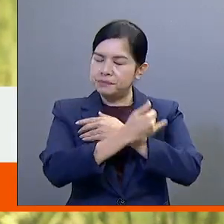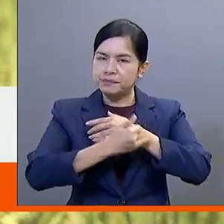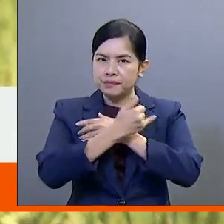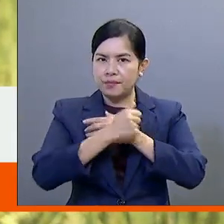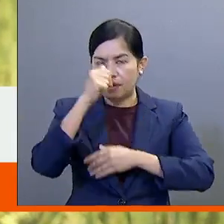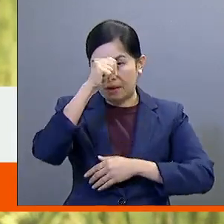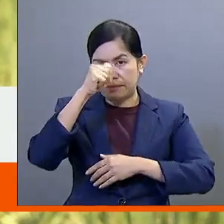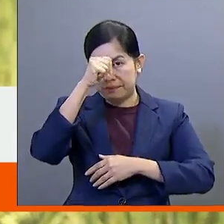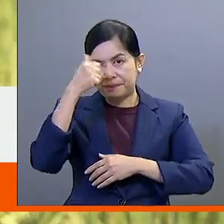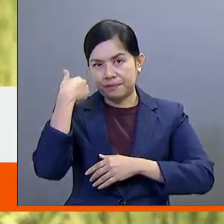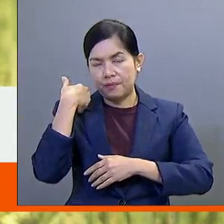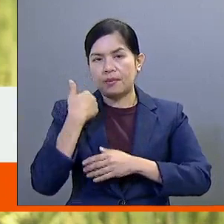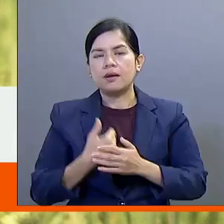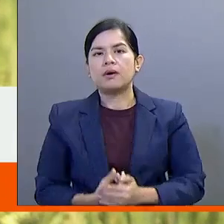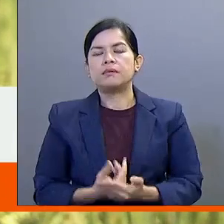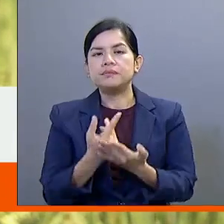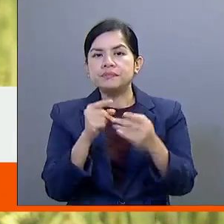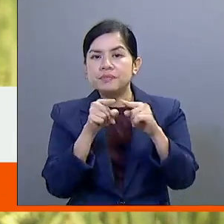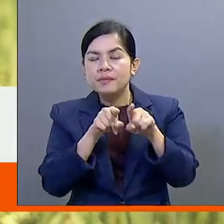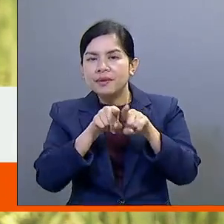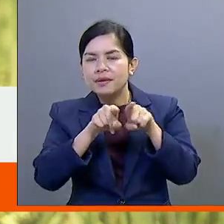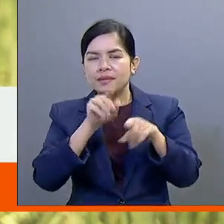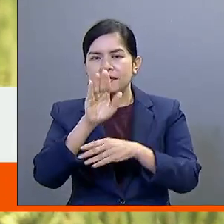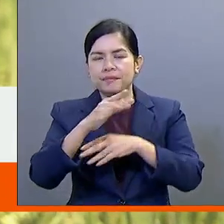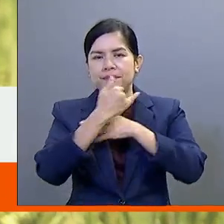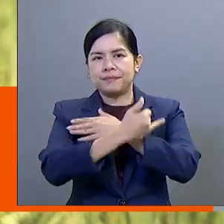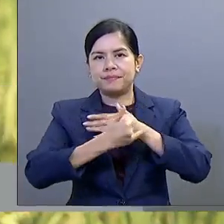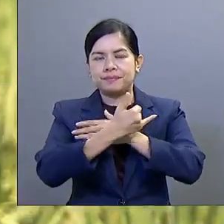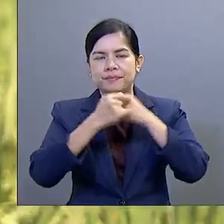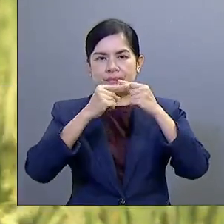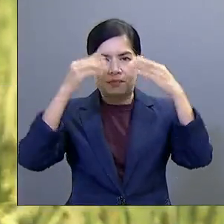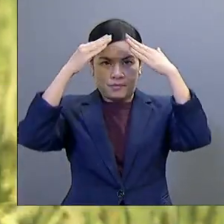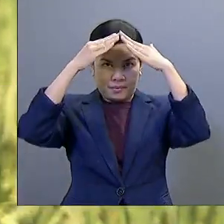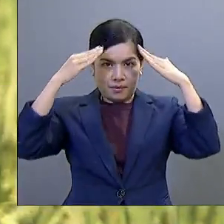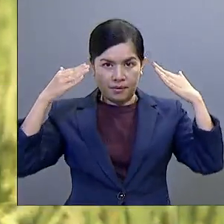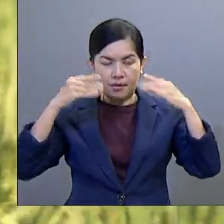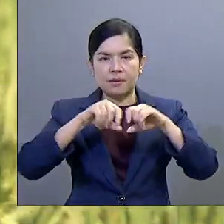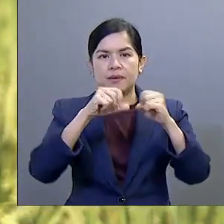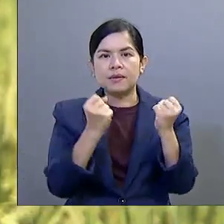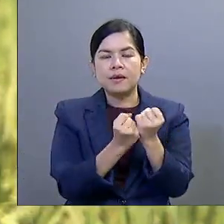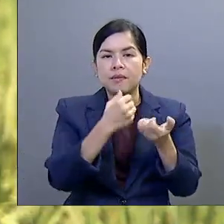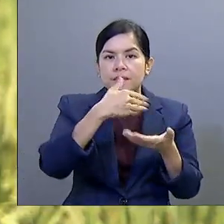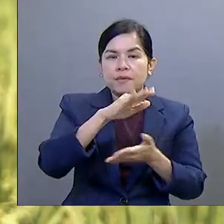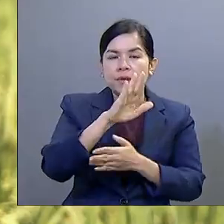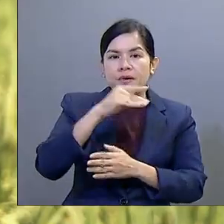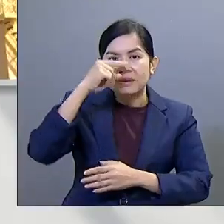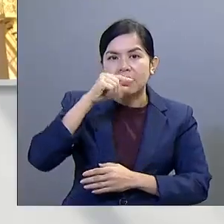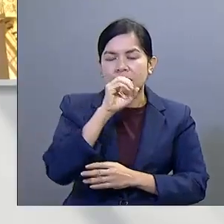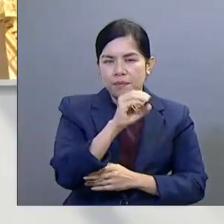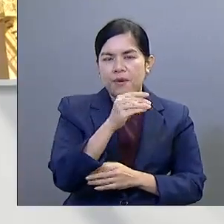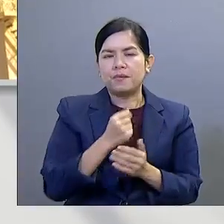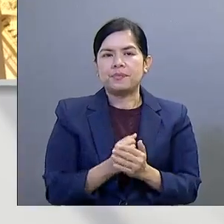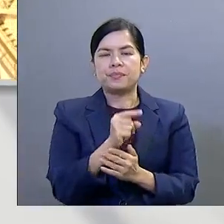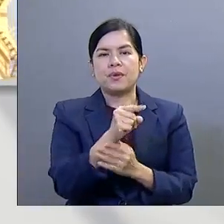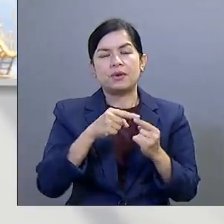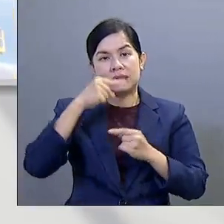ะว่าตัวเลขใกล้กันมากนะคะสมาคมผู้ส่งออกข้าวไทยค่ะมีการประเมินว่าในปีที่ผ่านมานะคะไทยจะส่งออกข้าว